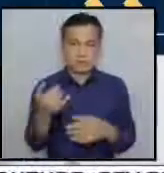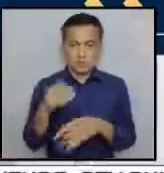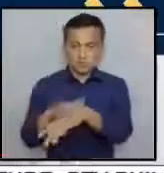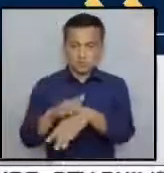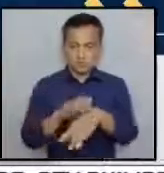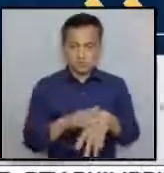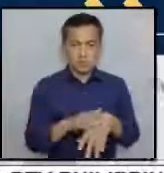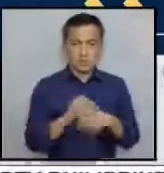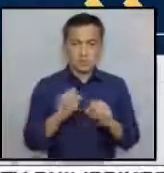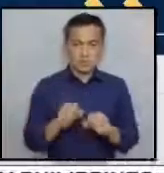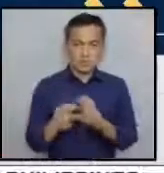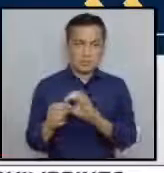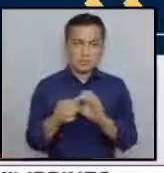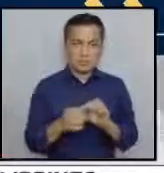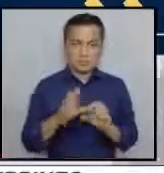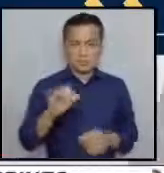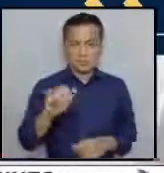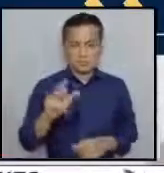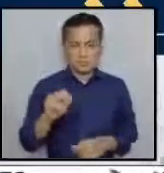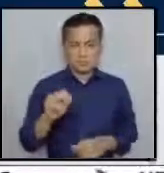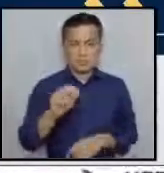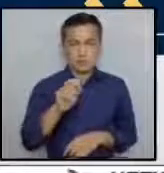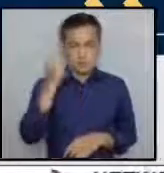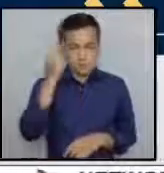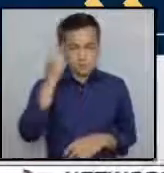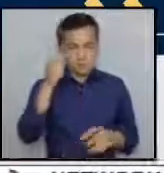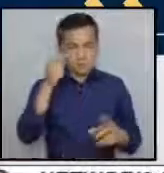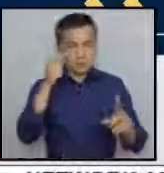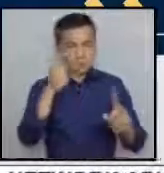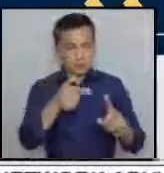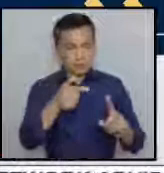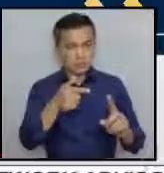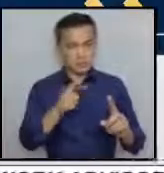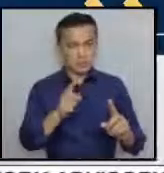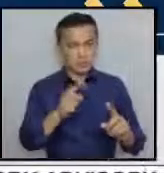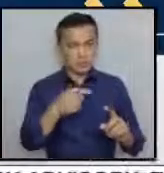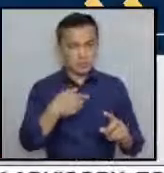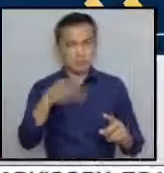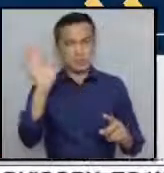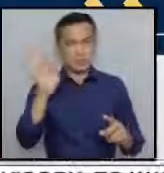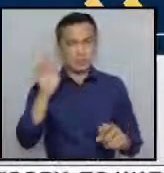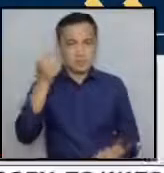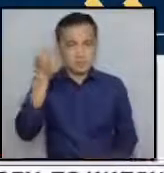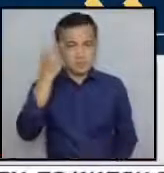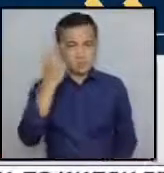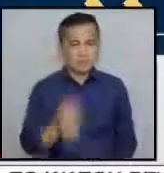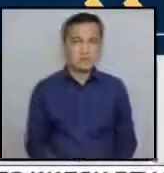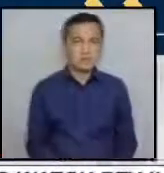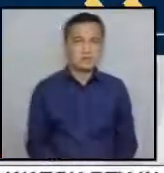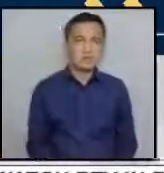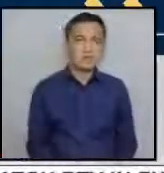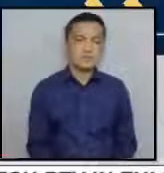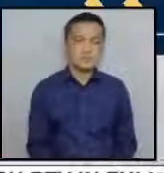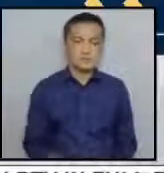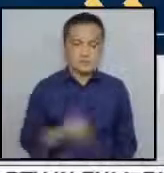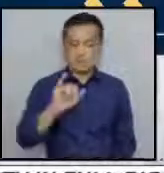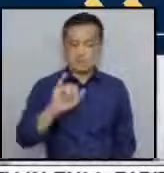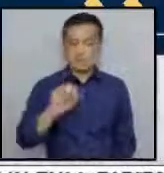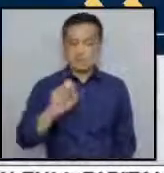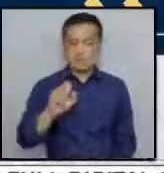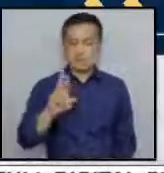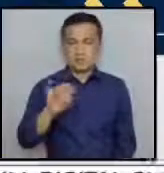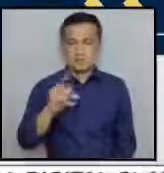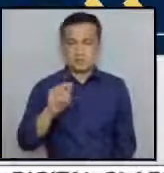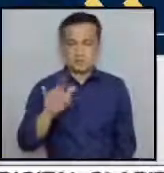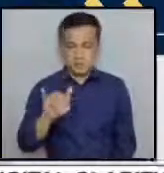coalition government na ang primary objective ay patalsikin ang gobyerno. Ang insurgency at corruption aniya ang